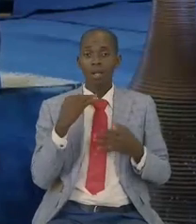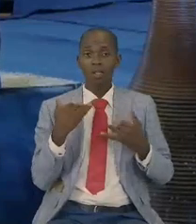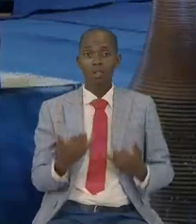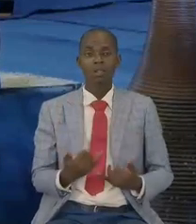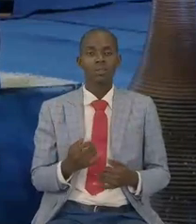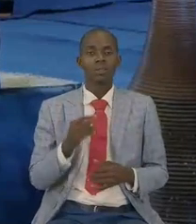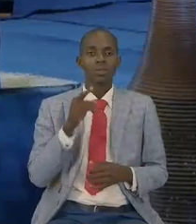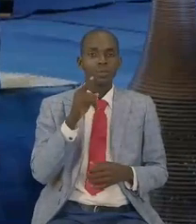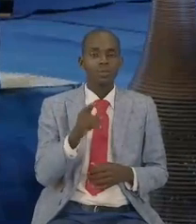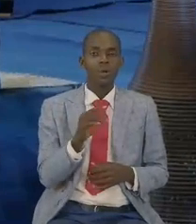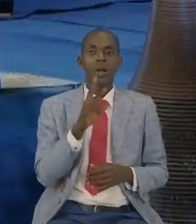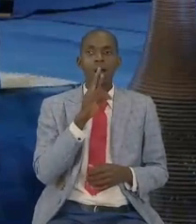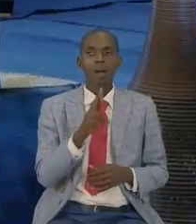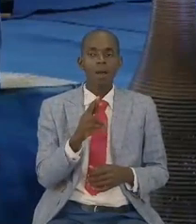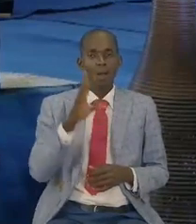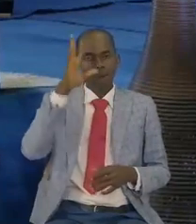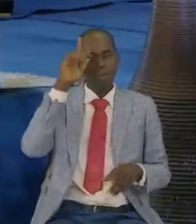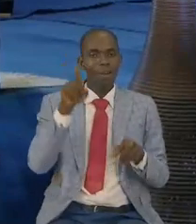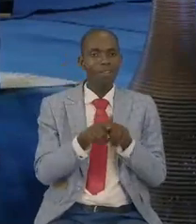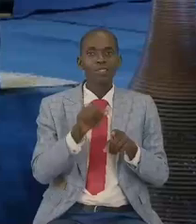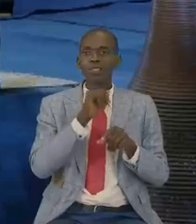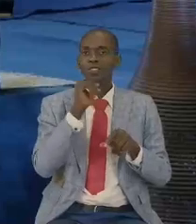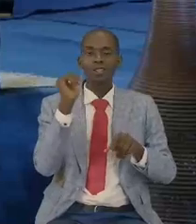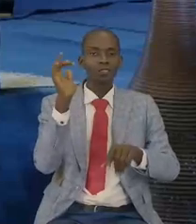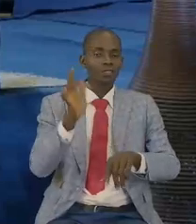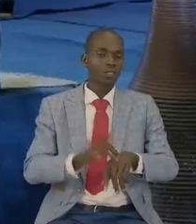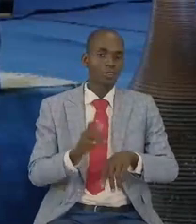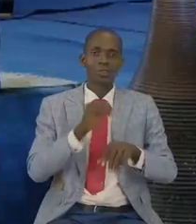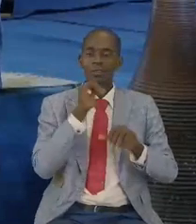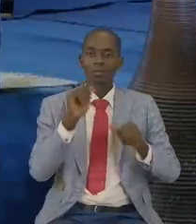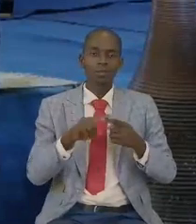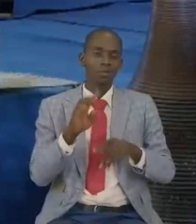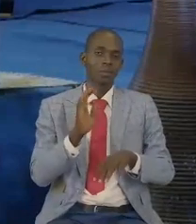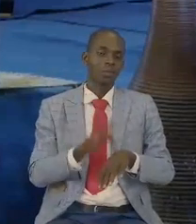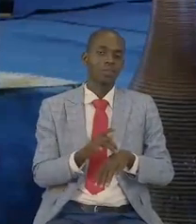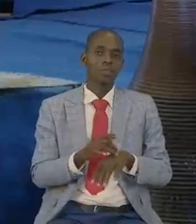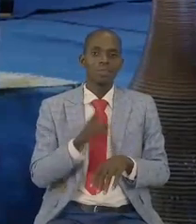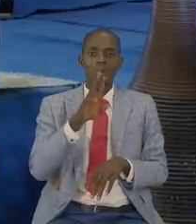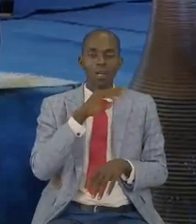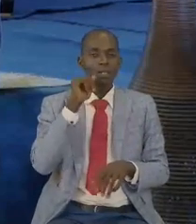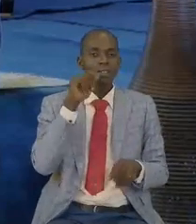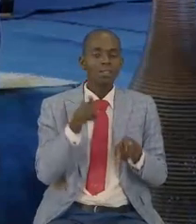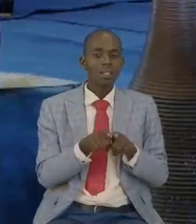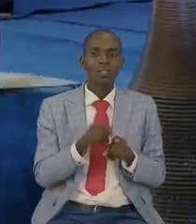Et partout tu es frère intouchable. Sœur intouchable.